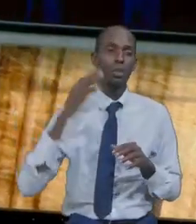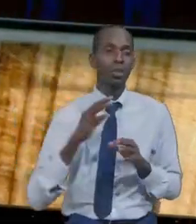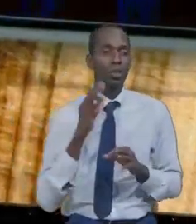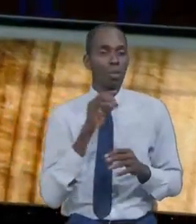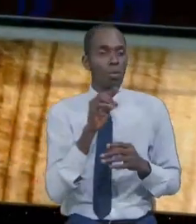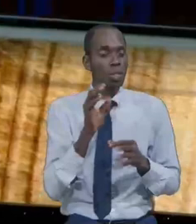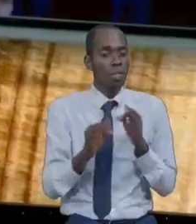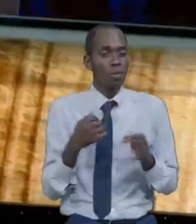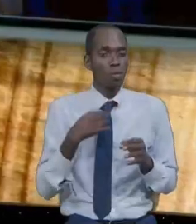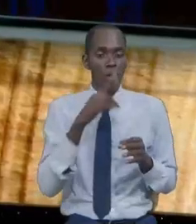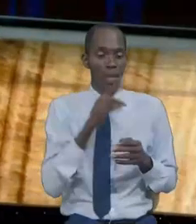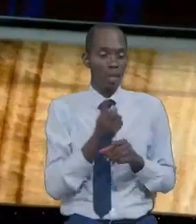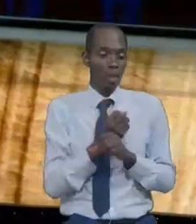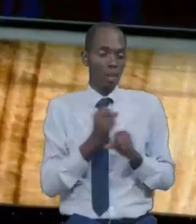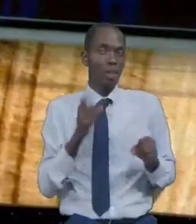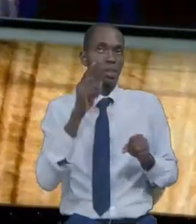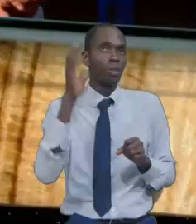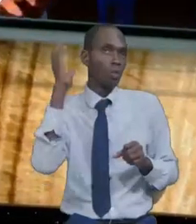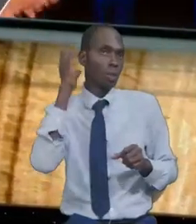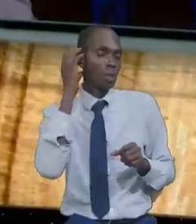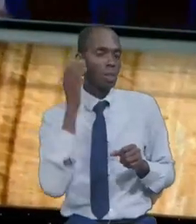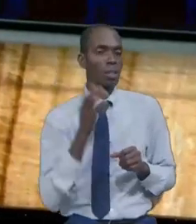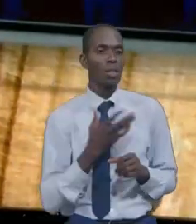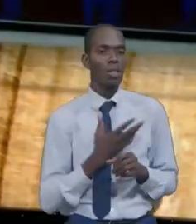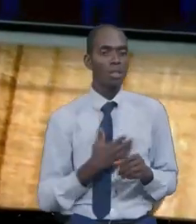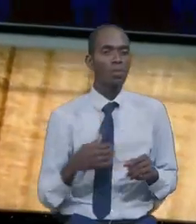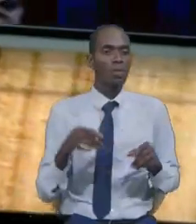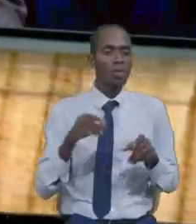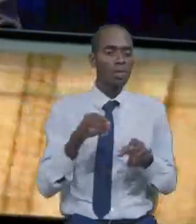vont l'apprendre. Même là où on n'a pas été,